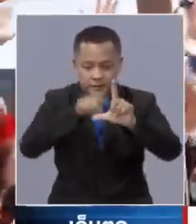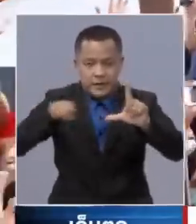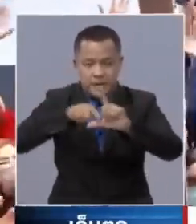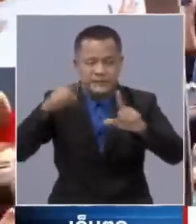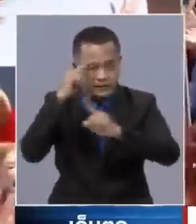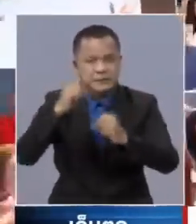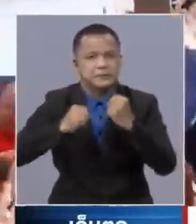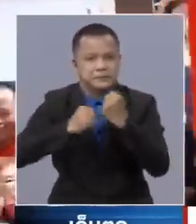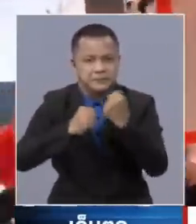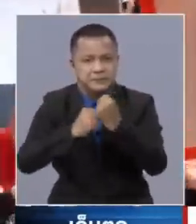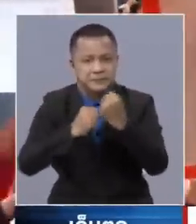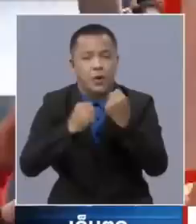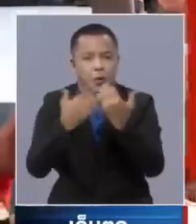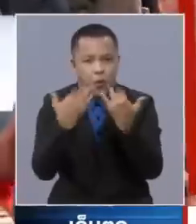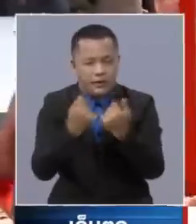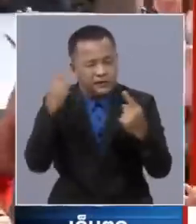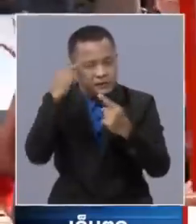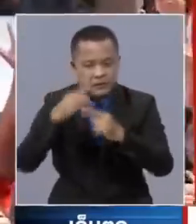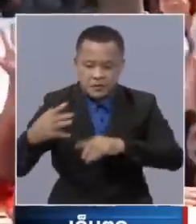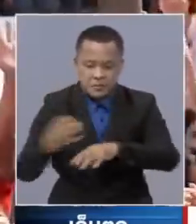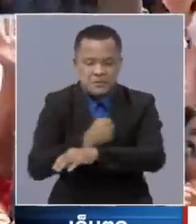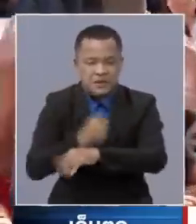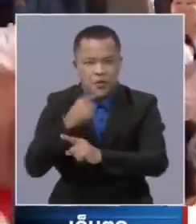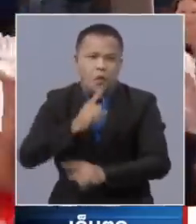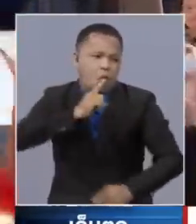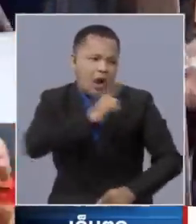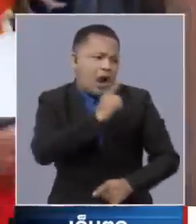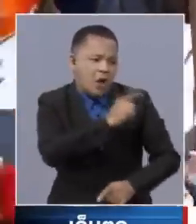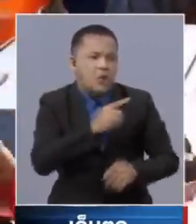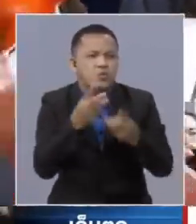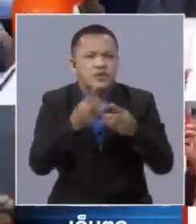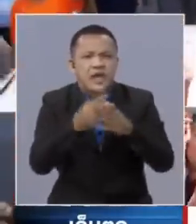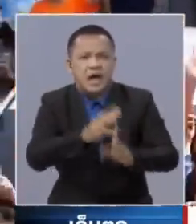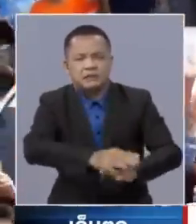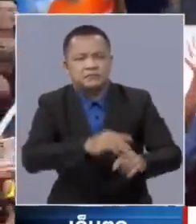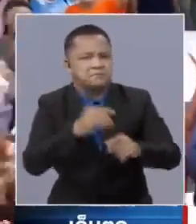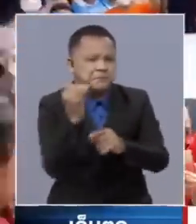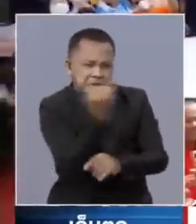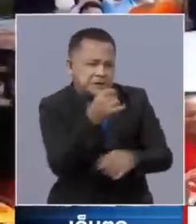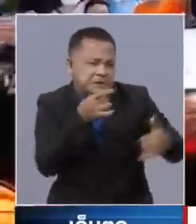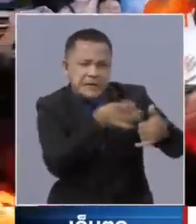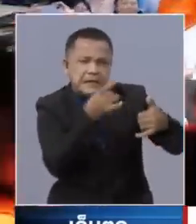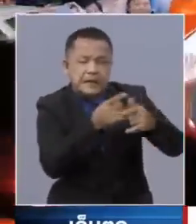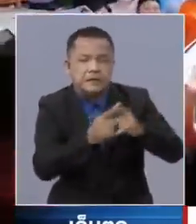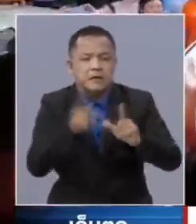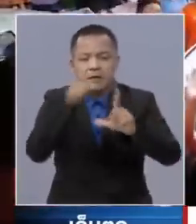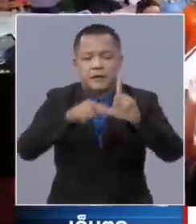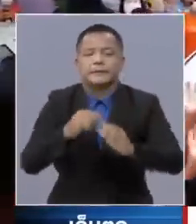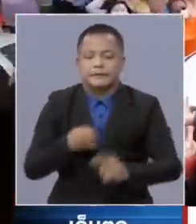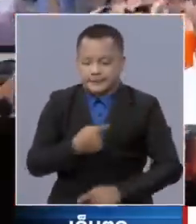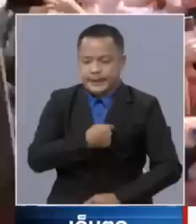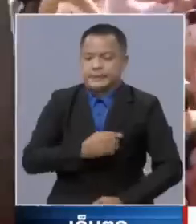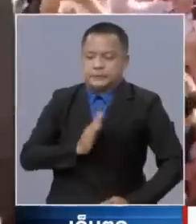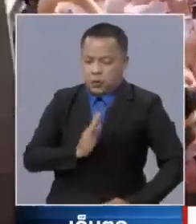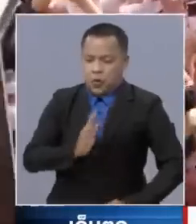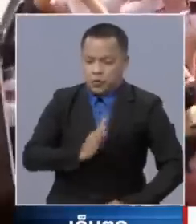าเขาสู้เต็มที่ครับแม้ว่าช่วงนี้จะมีการเมืองเก่าสาดโคลนสกปรกเล่นวิชามารใส่แต่ฝั่งก้าวไกลเองเขาจะสู้ด้วยความจริงใจ